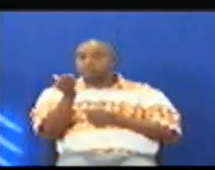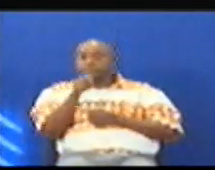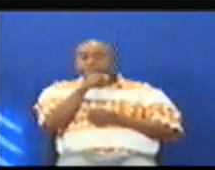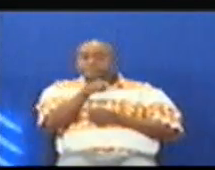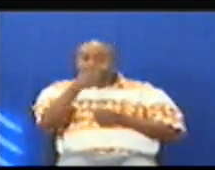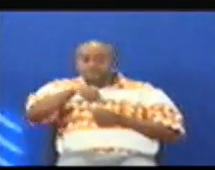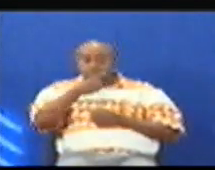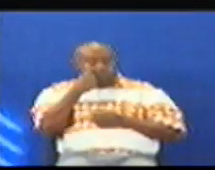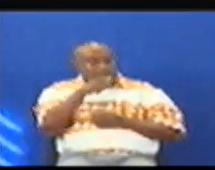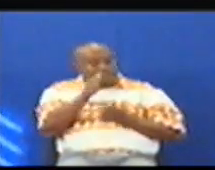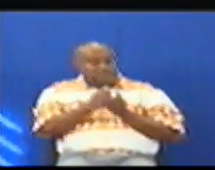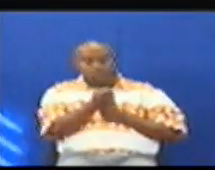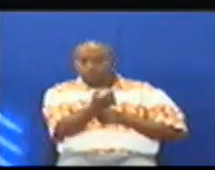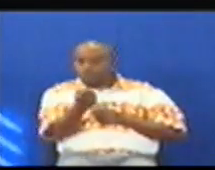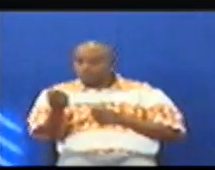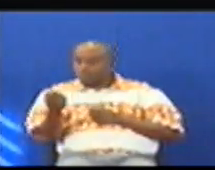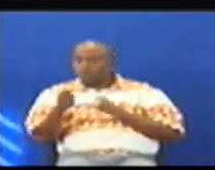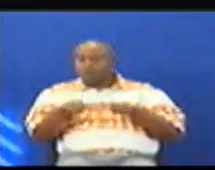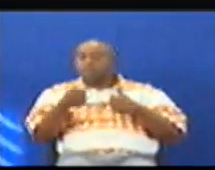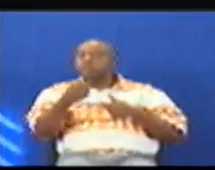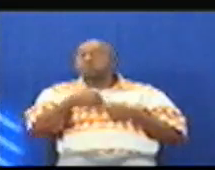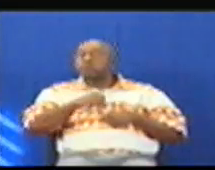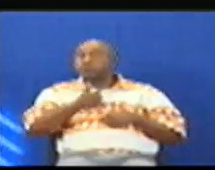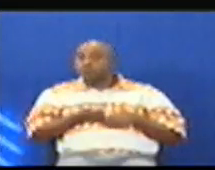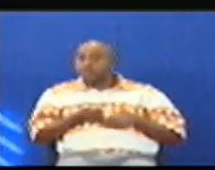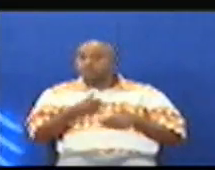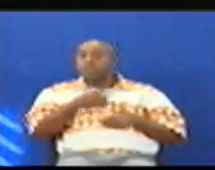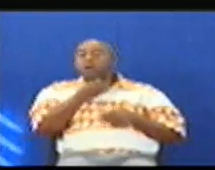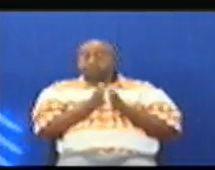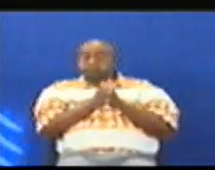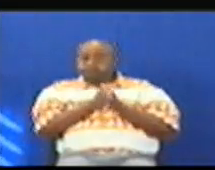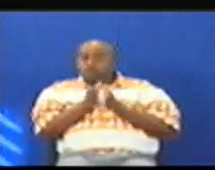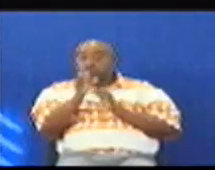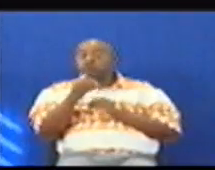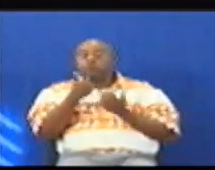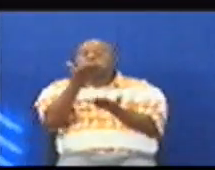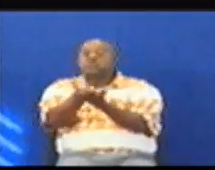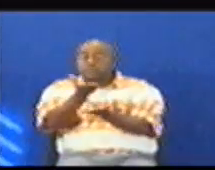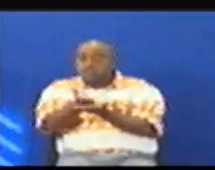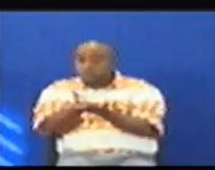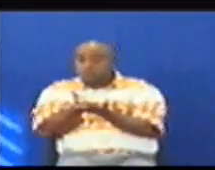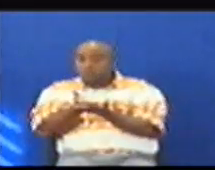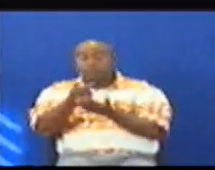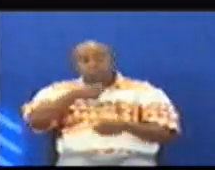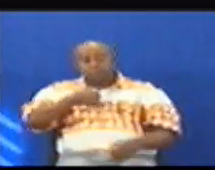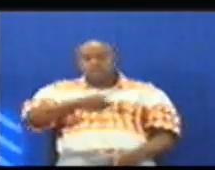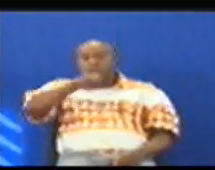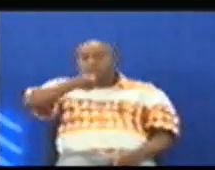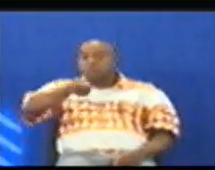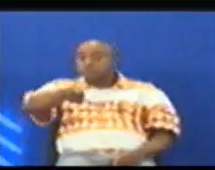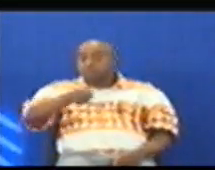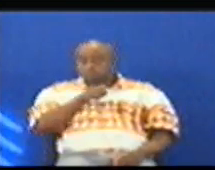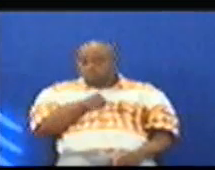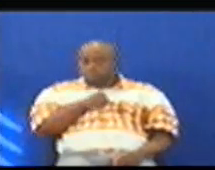ndogo, lakini mimi Mheshimiwa Spika, kwa upendo kabisa ninataka nitoe recommendation. Ninapongeza sana kazi